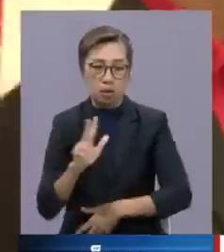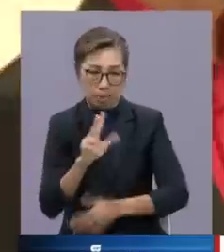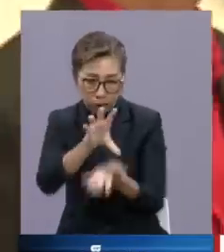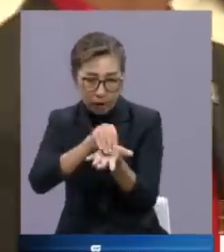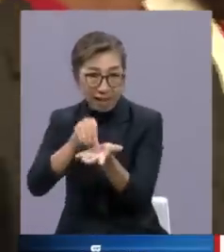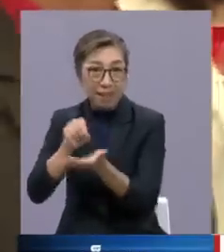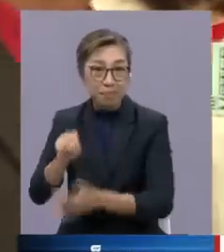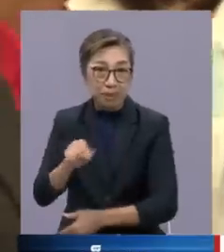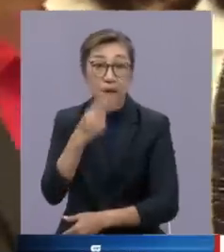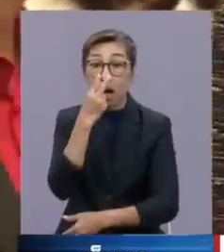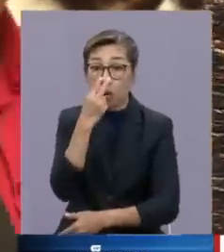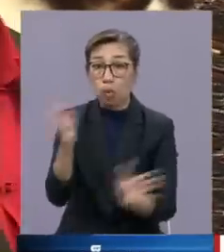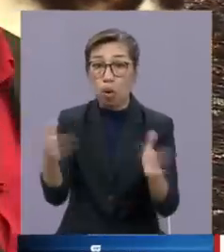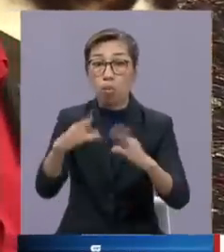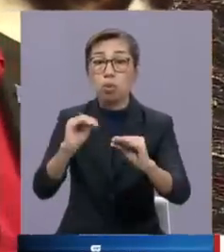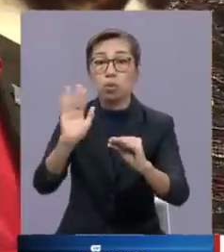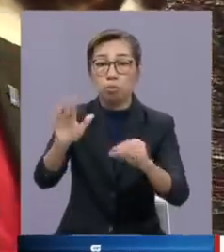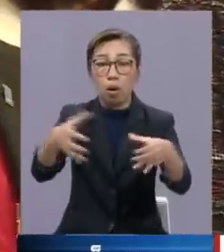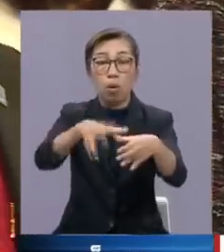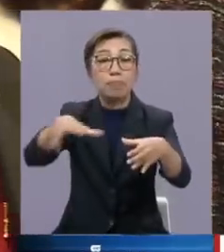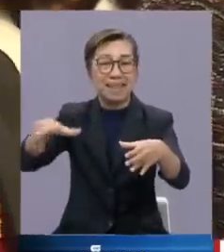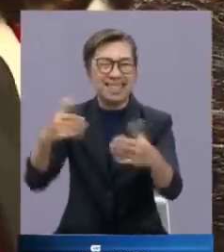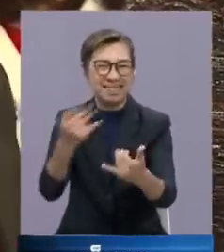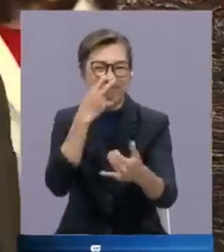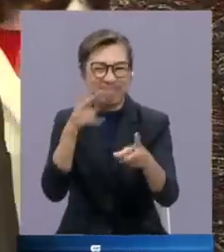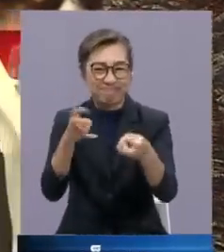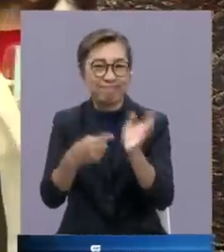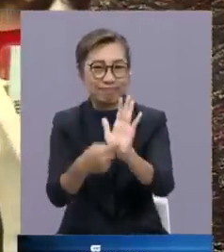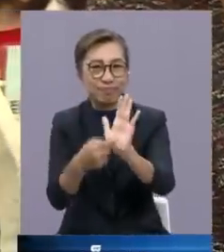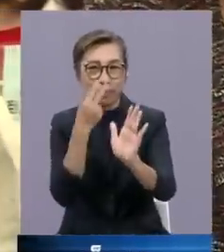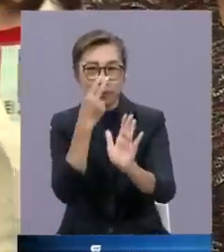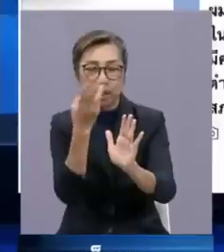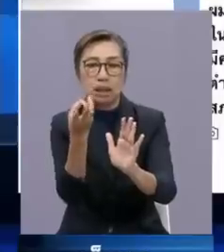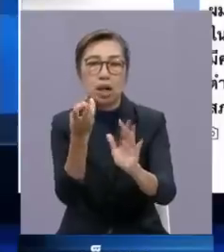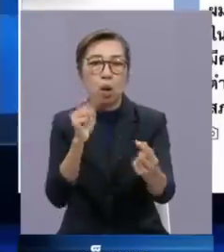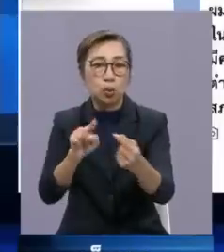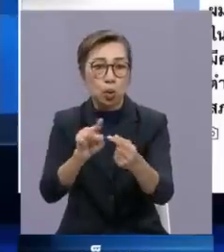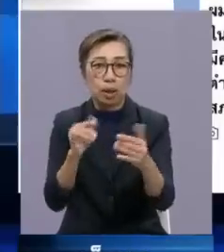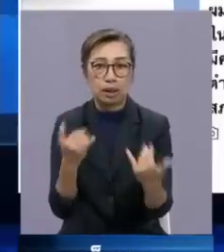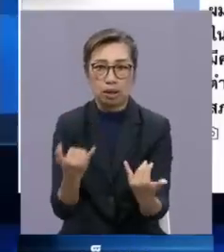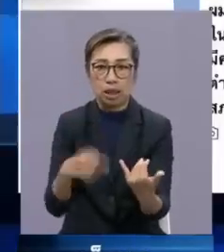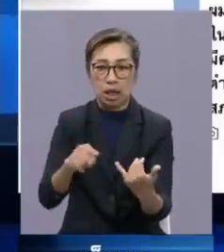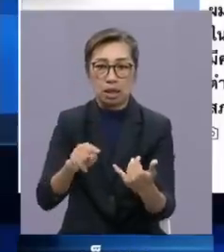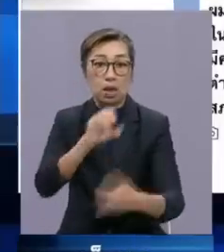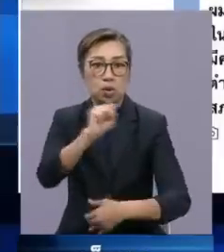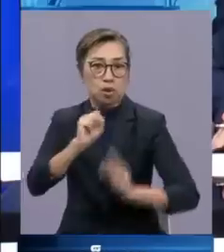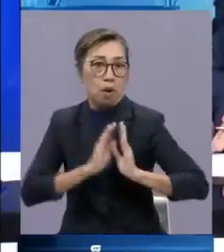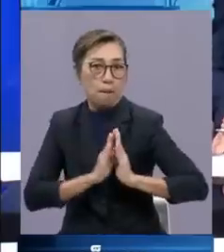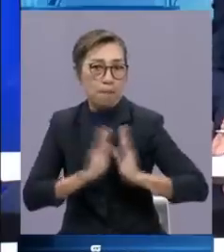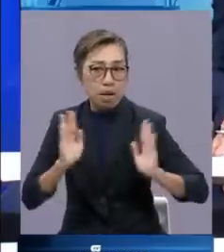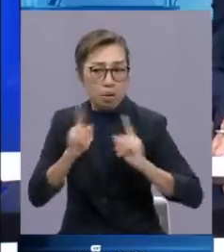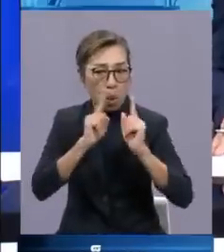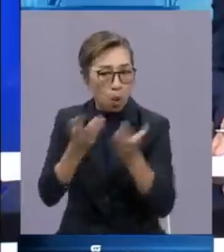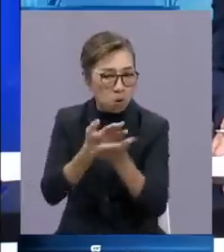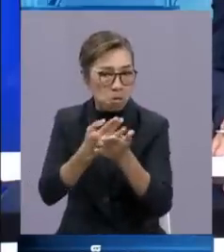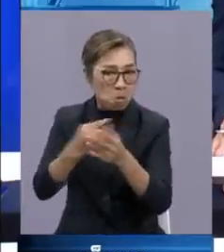ไปดูบรรยากาศความเคลื่อนไหวกันหน่อยนะสักช่วงนี้นะครับเรื่องของไอ้ช่วงจังหวะเปิดใจกันที่ว่าเนี่ยมันจะถก